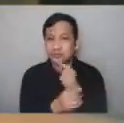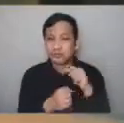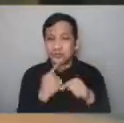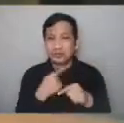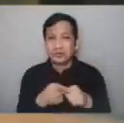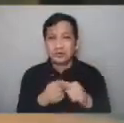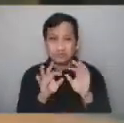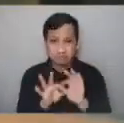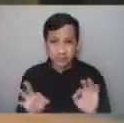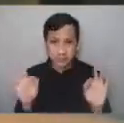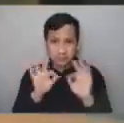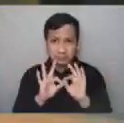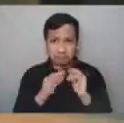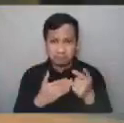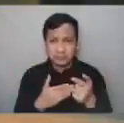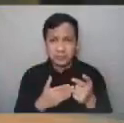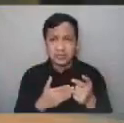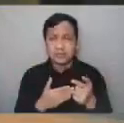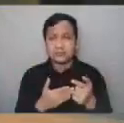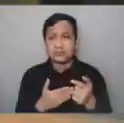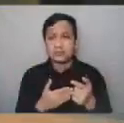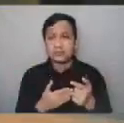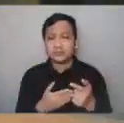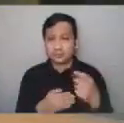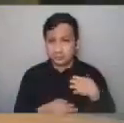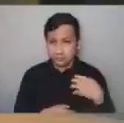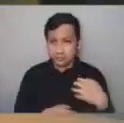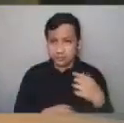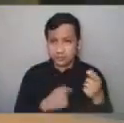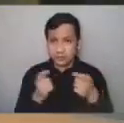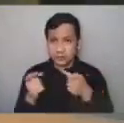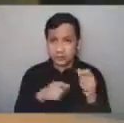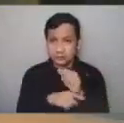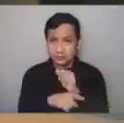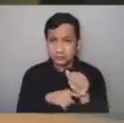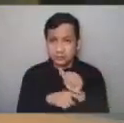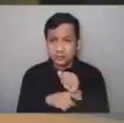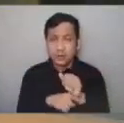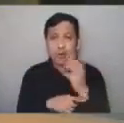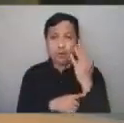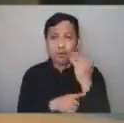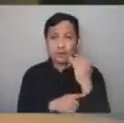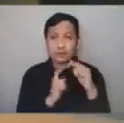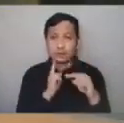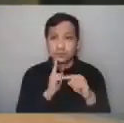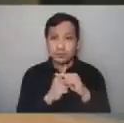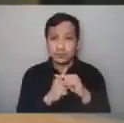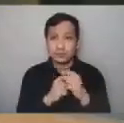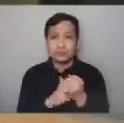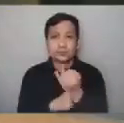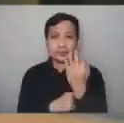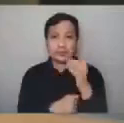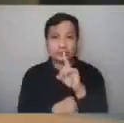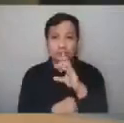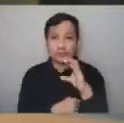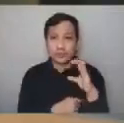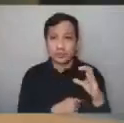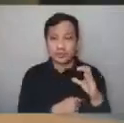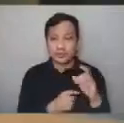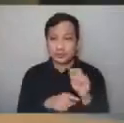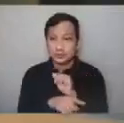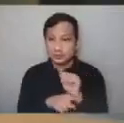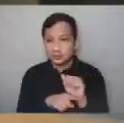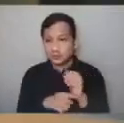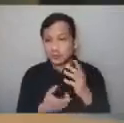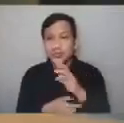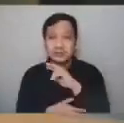pagbubukas ng Dolomite Beach sa Manila Bay. At alamin natin ang detalye mula roon, mag-ulat sa atin live si